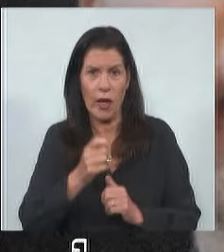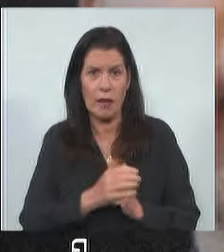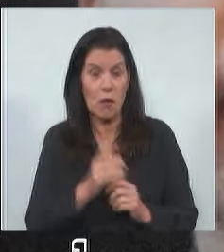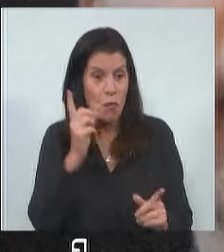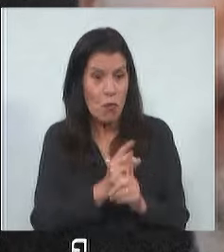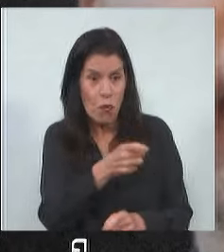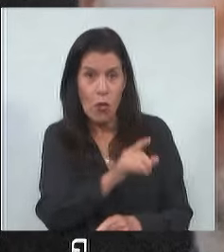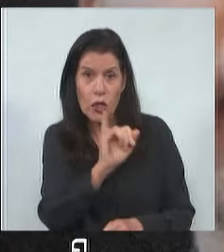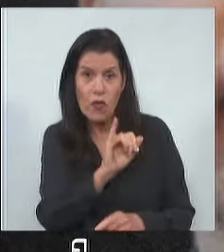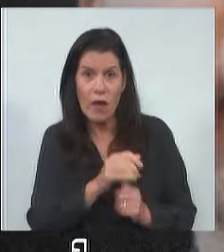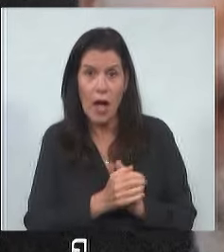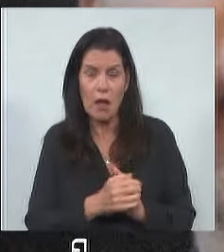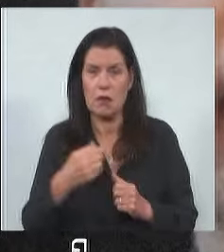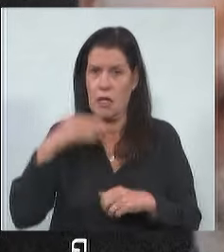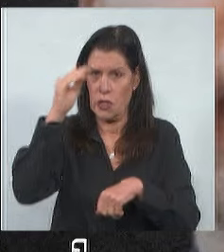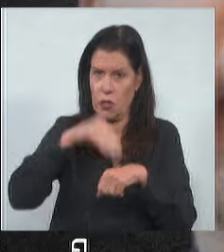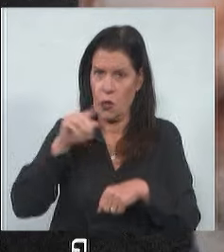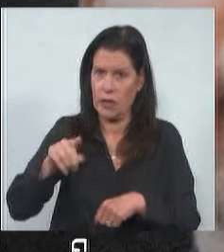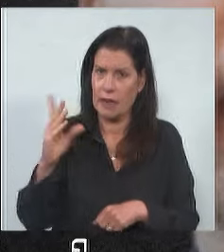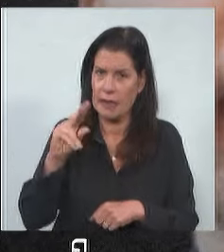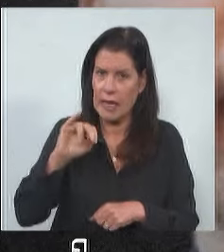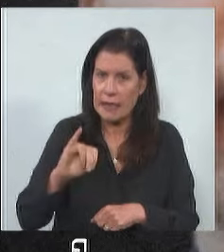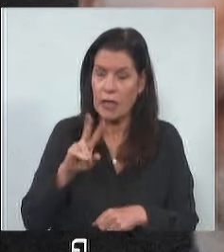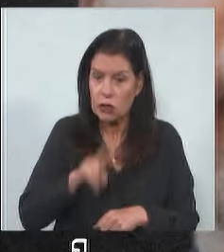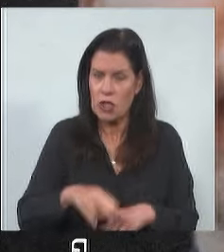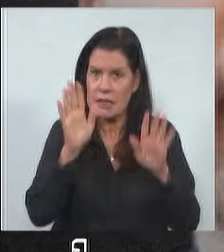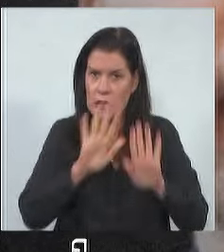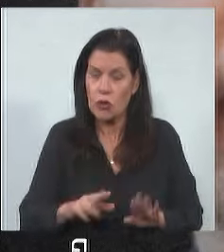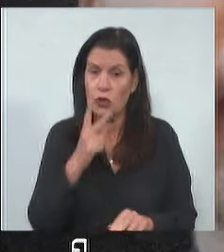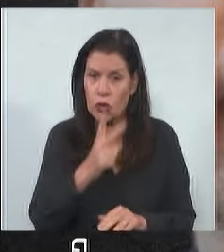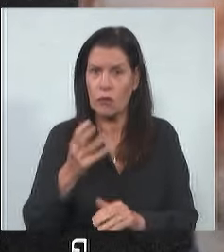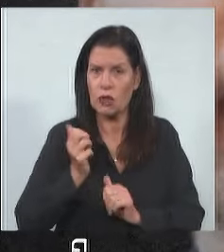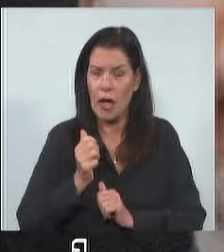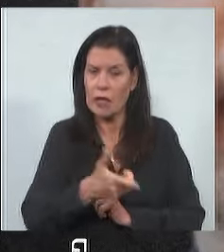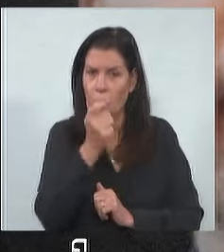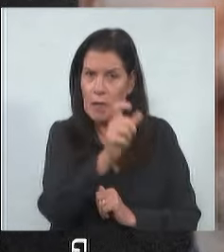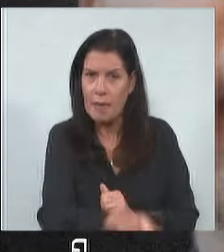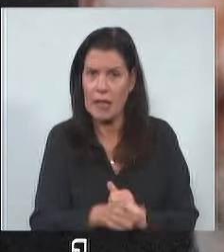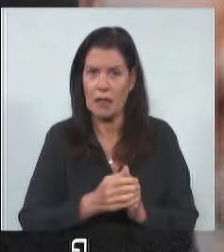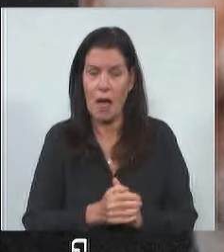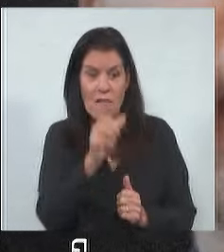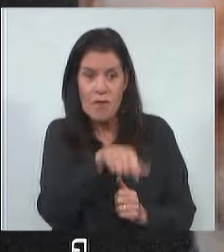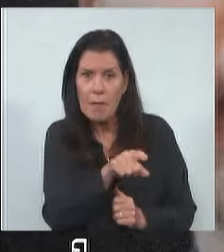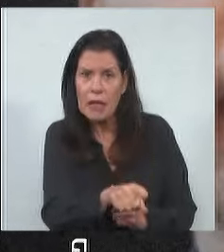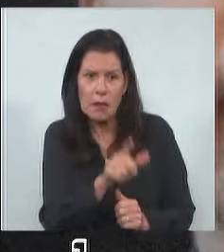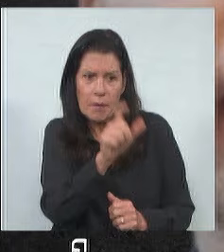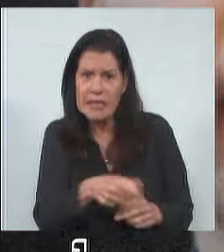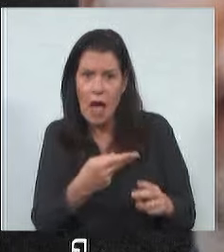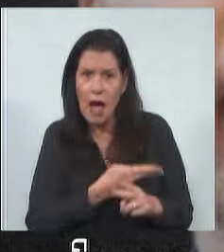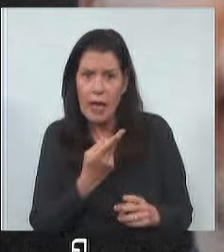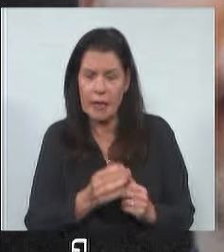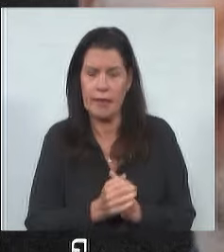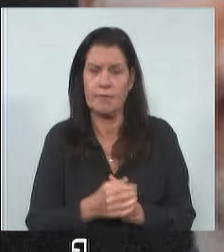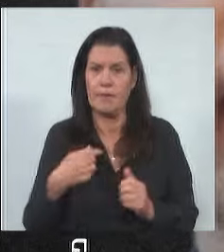התקנתי את דני, ראש המפלג, שיש איזה סרטון שרואים חייל יורה בבן אדם, שמסתבר שהוא אזרח. הראיתי לו את הסרטון